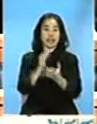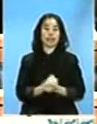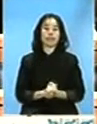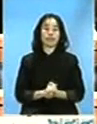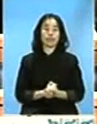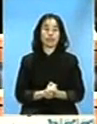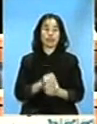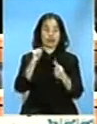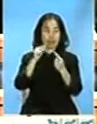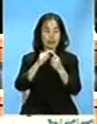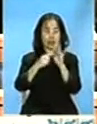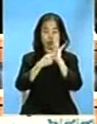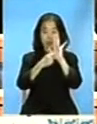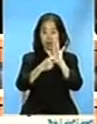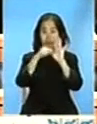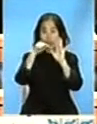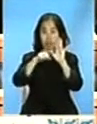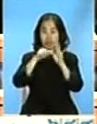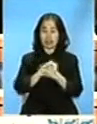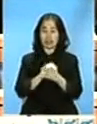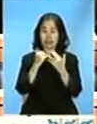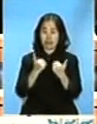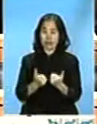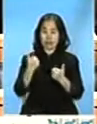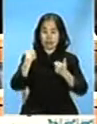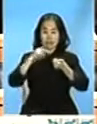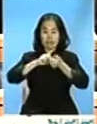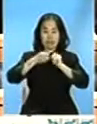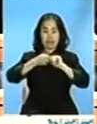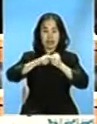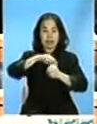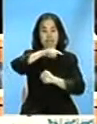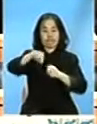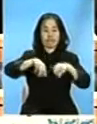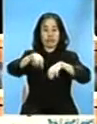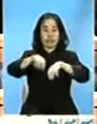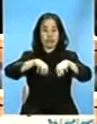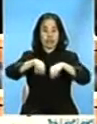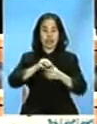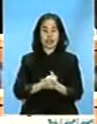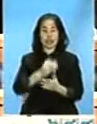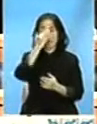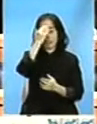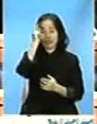อย่างนี้เรื่องอย่างนี้นะครับในขณะนี้เนี่ยมีปัญหามากการที่จะป